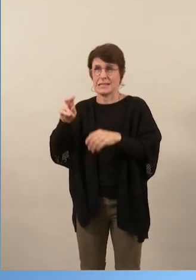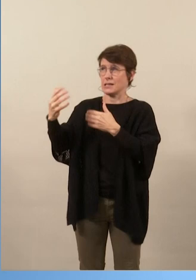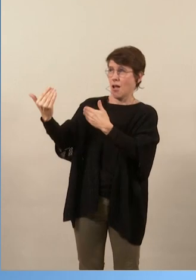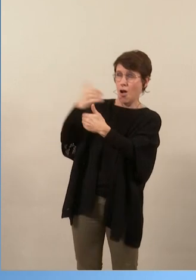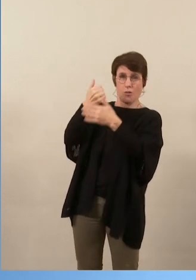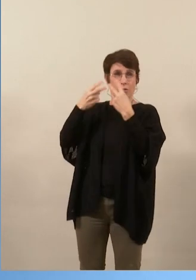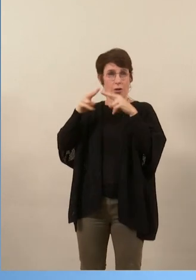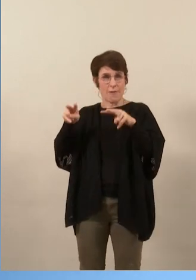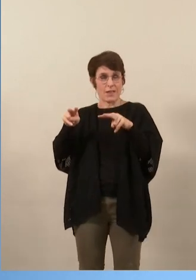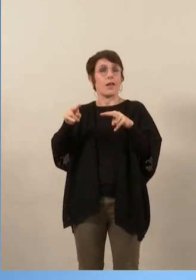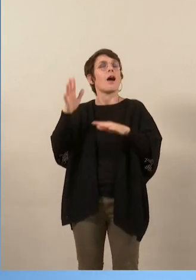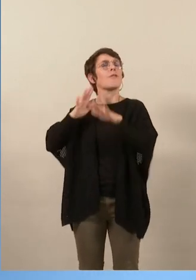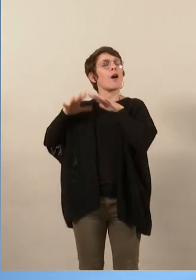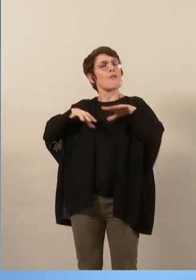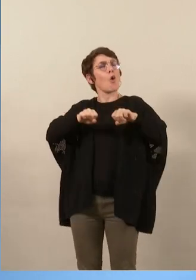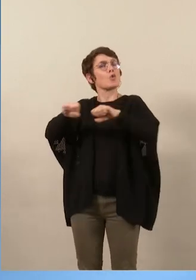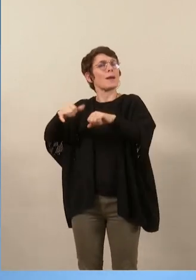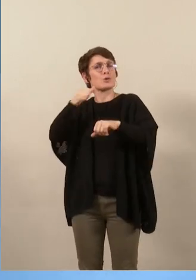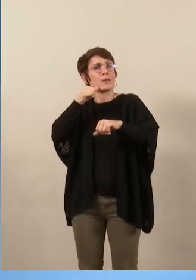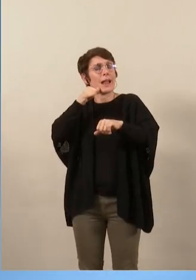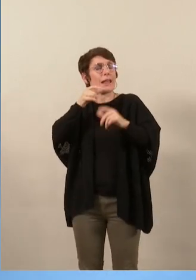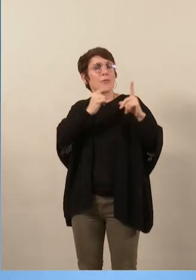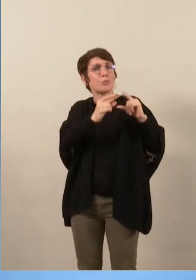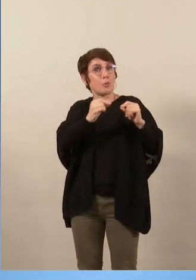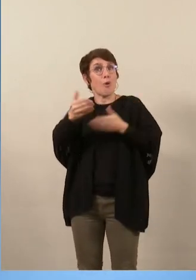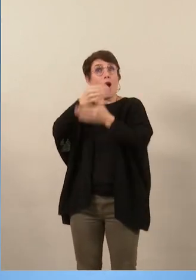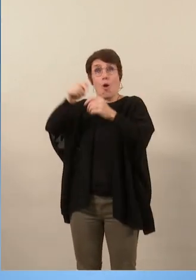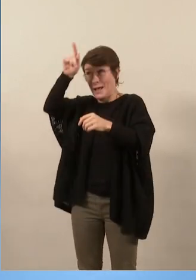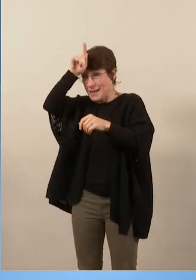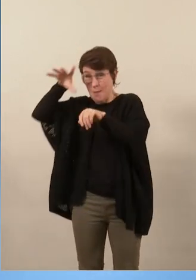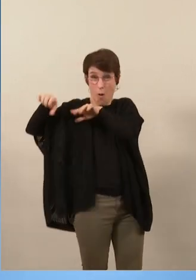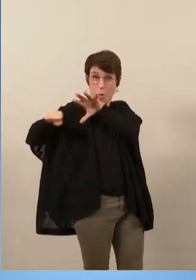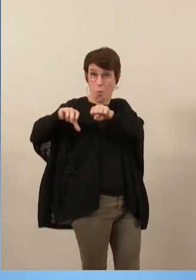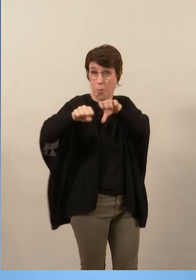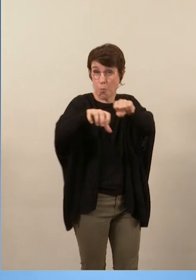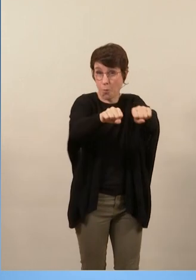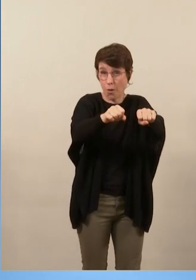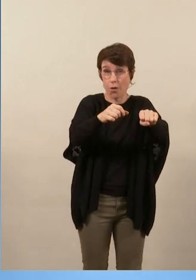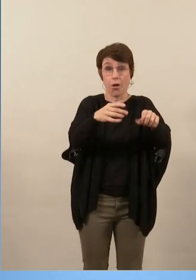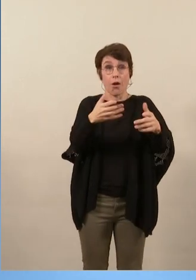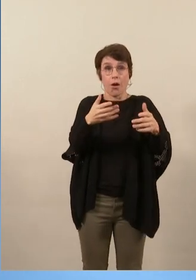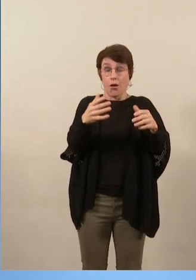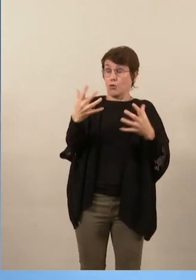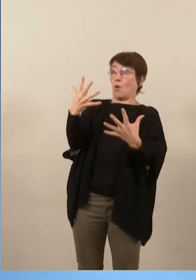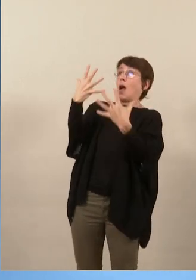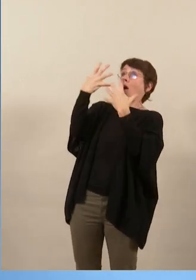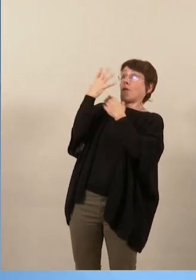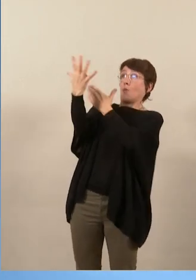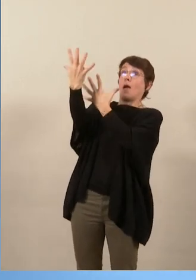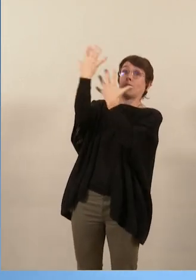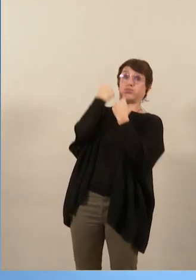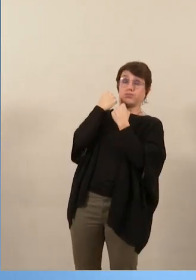place de l'occupation italienne en septembre tandis que l'esprit de résistance lui aussi se renforçait de l'autre